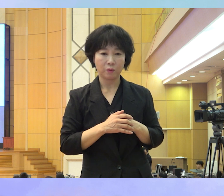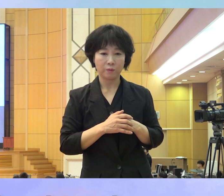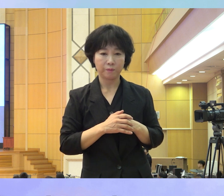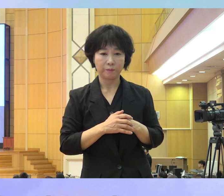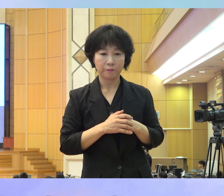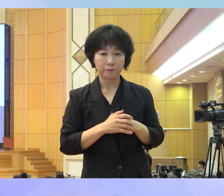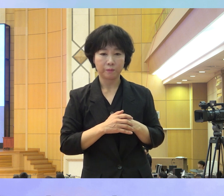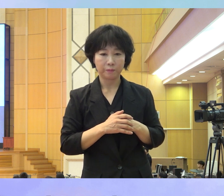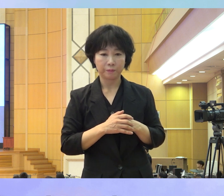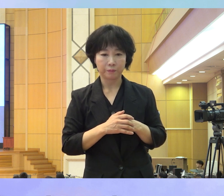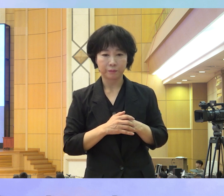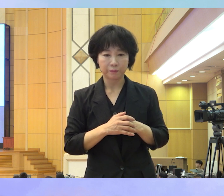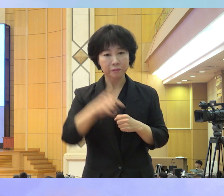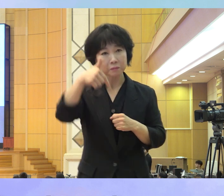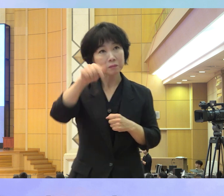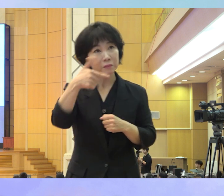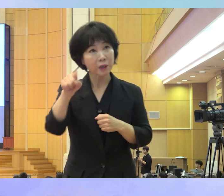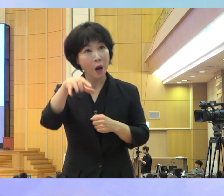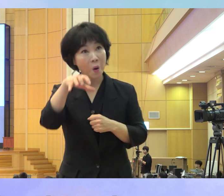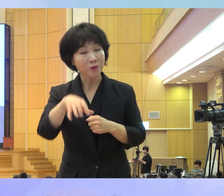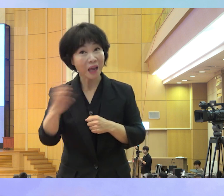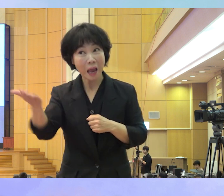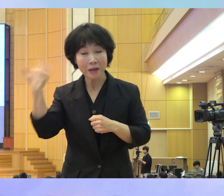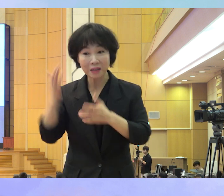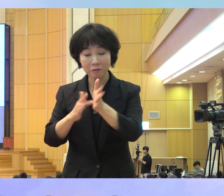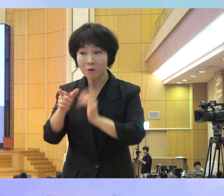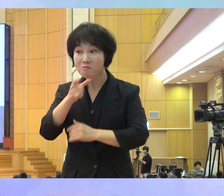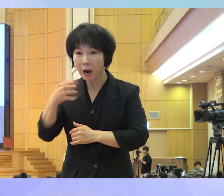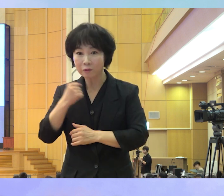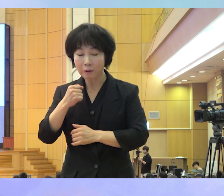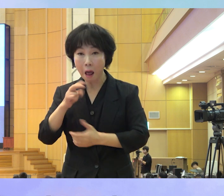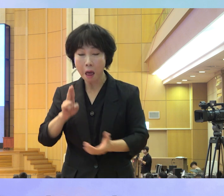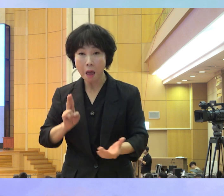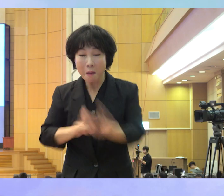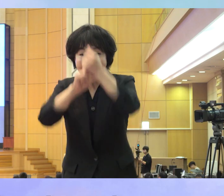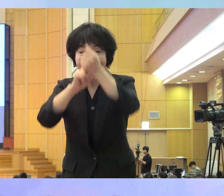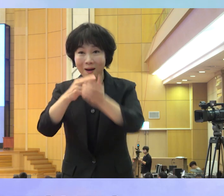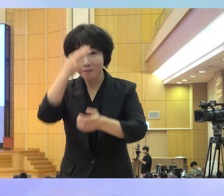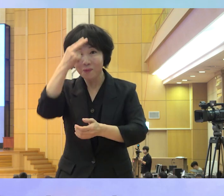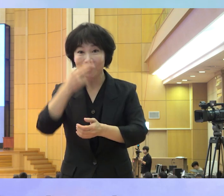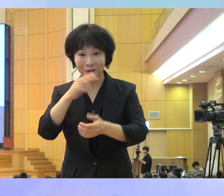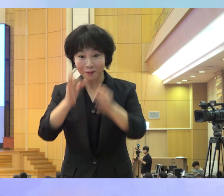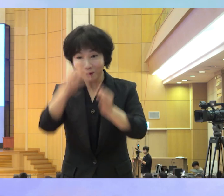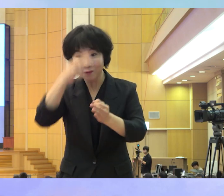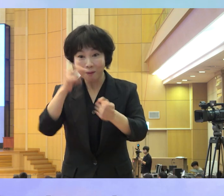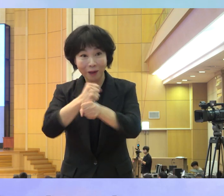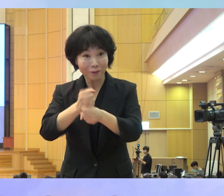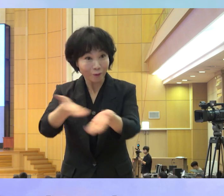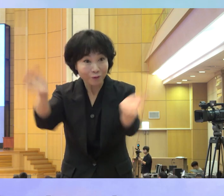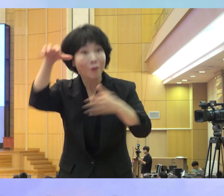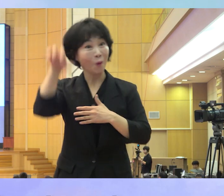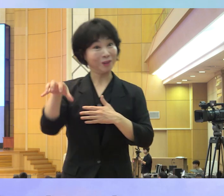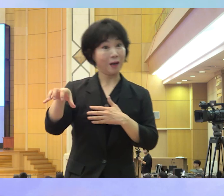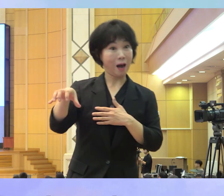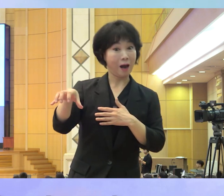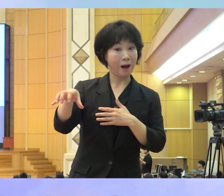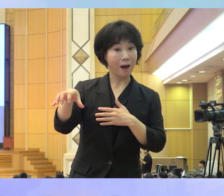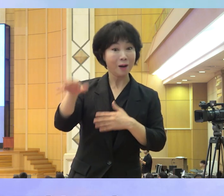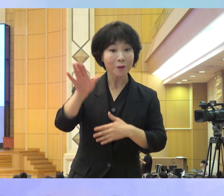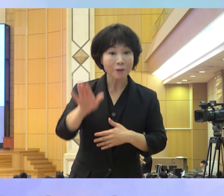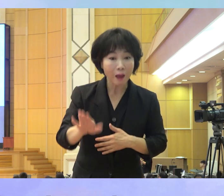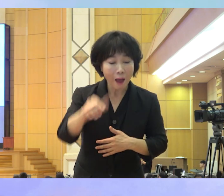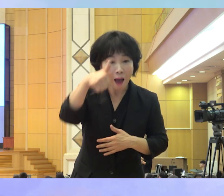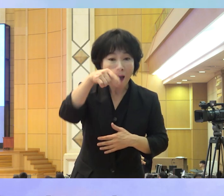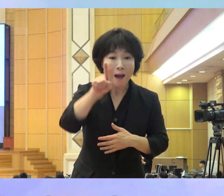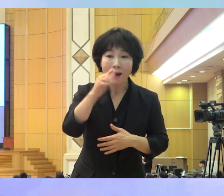갈릴리 가나에서는 물로 포도주 되게 하셨고, 지금 갈릴리 지역 내에